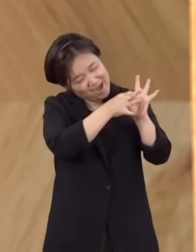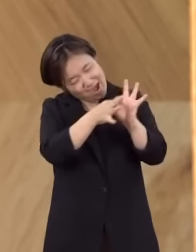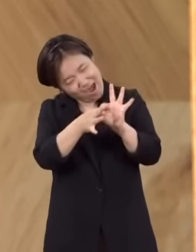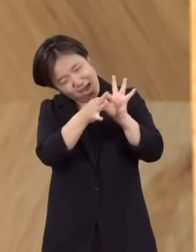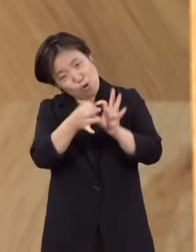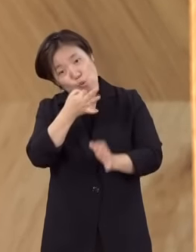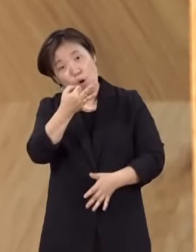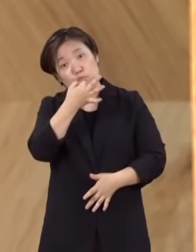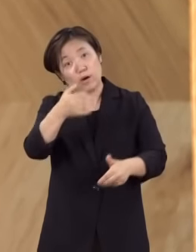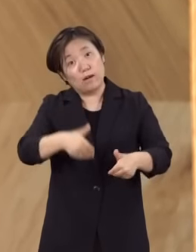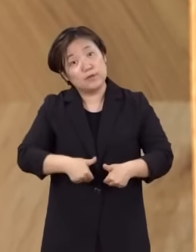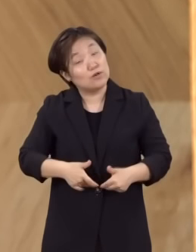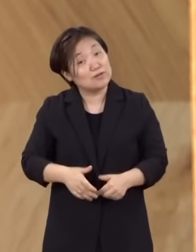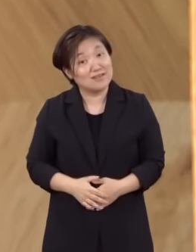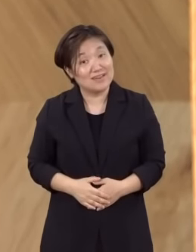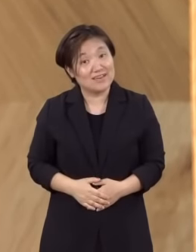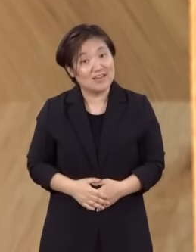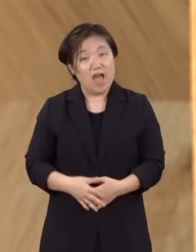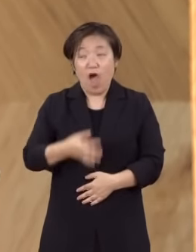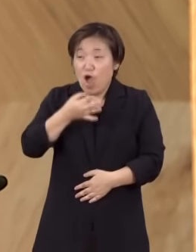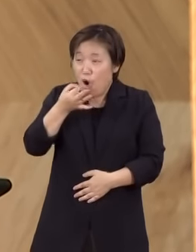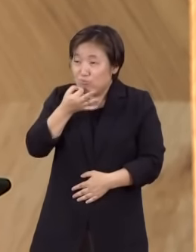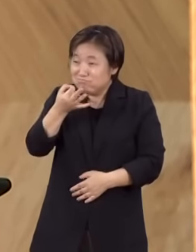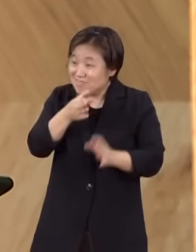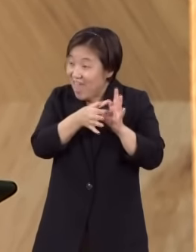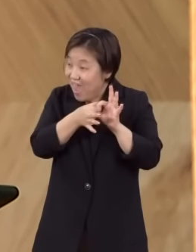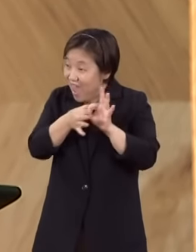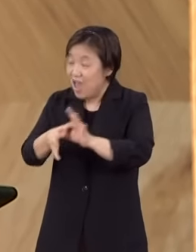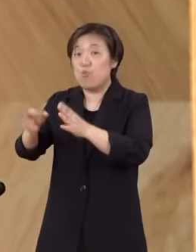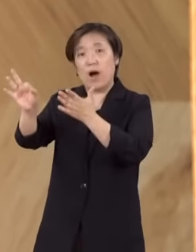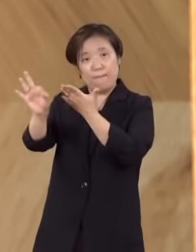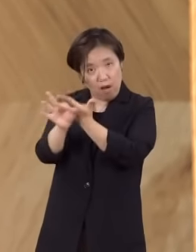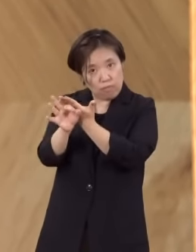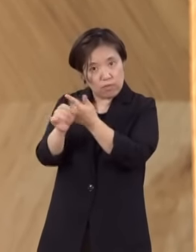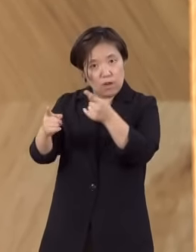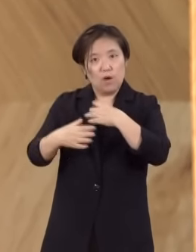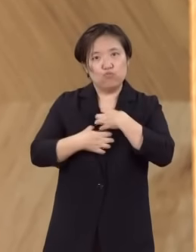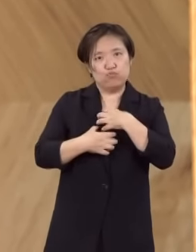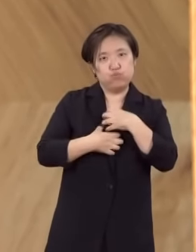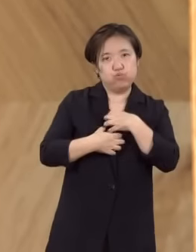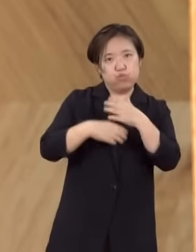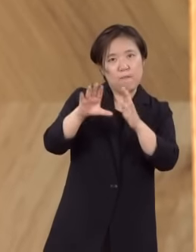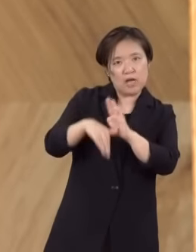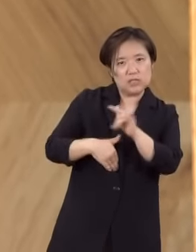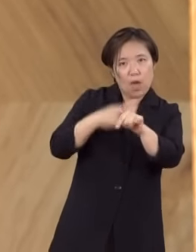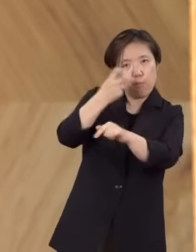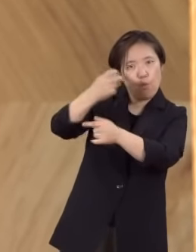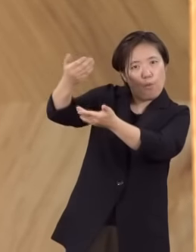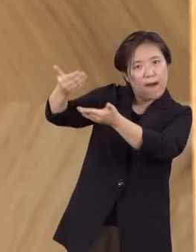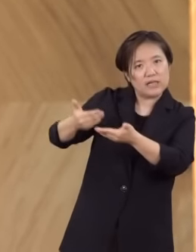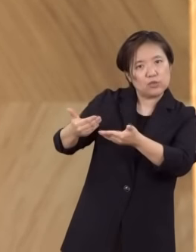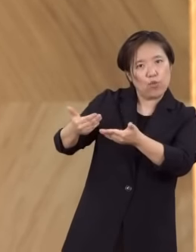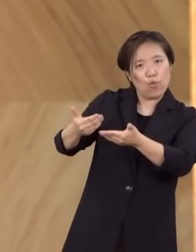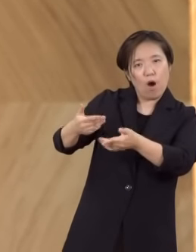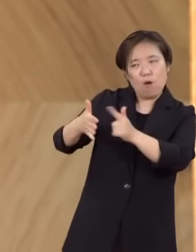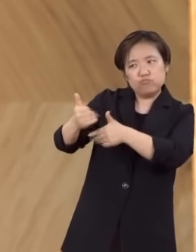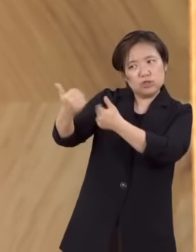염불해도 염불하면 정말 위험한 상황 속에서 보호받는 피의 힘이